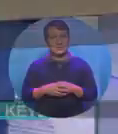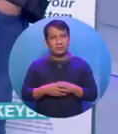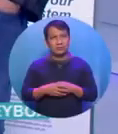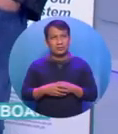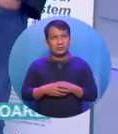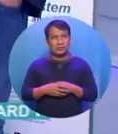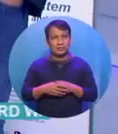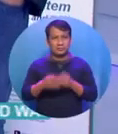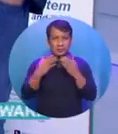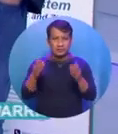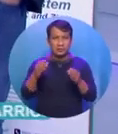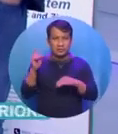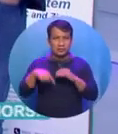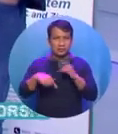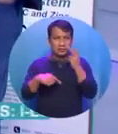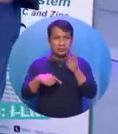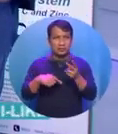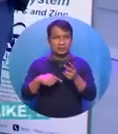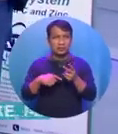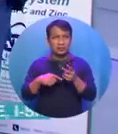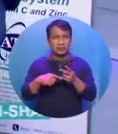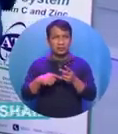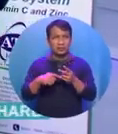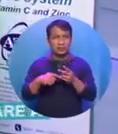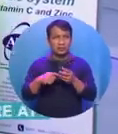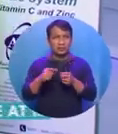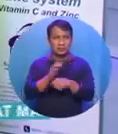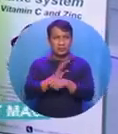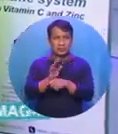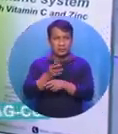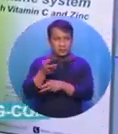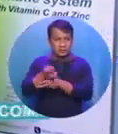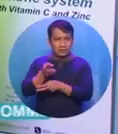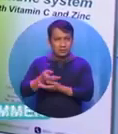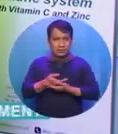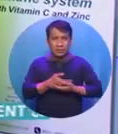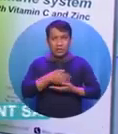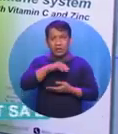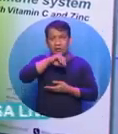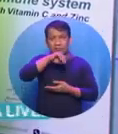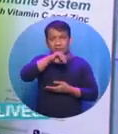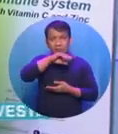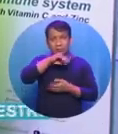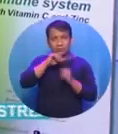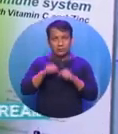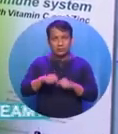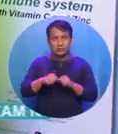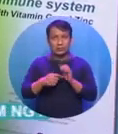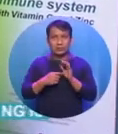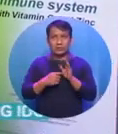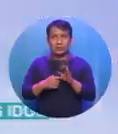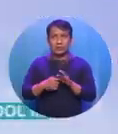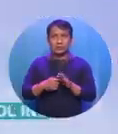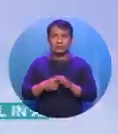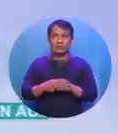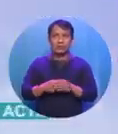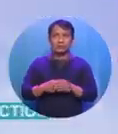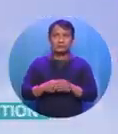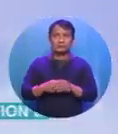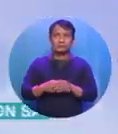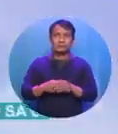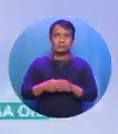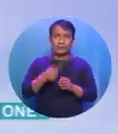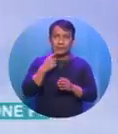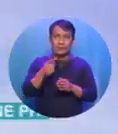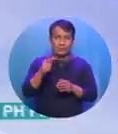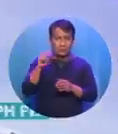So, maaaring hindi siya nanonood dahil inaalagaan yung kanyang lola. Okay, lola niya yun. Sige, 10,000 pesos,